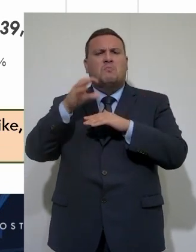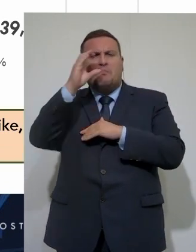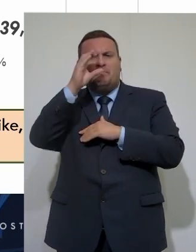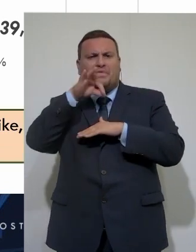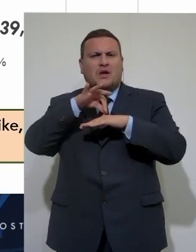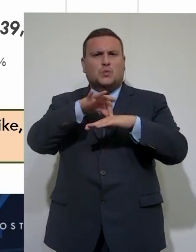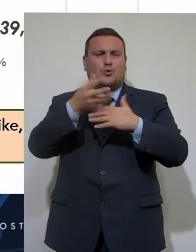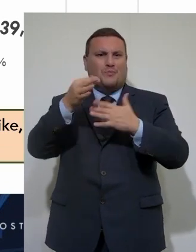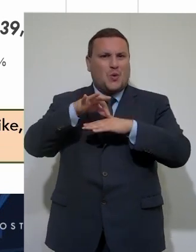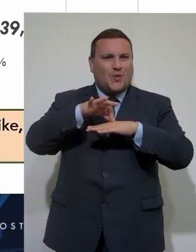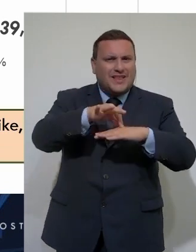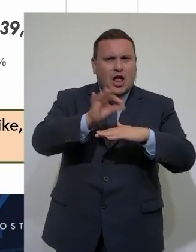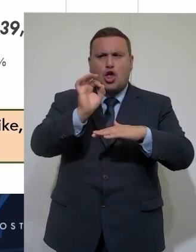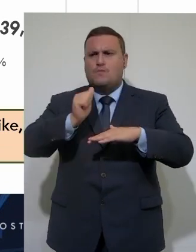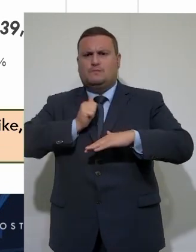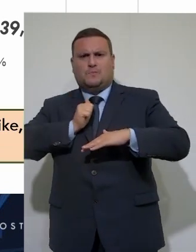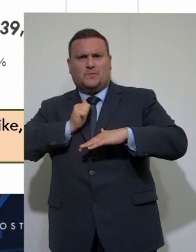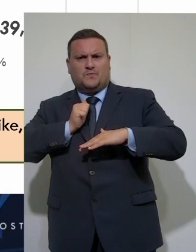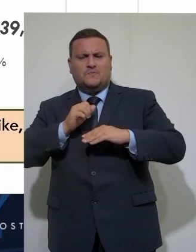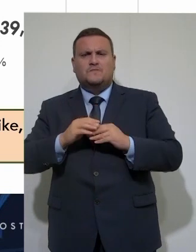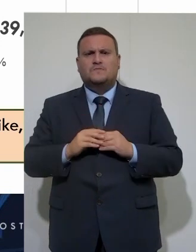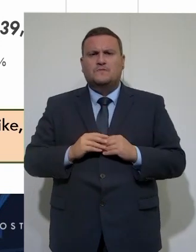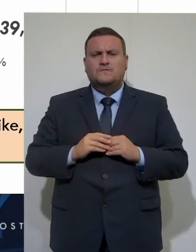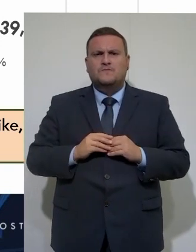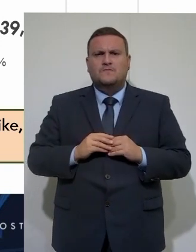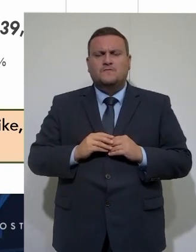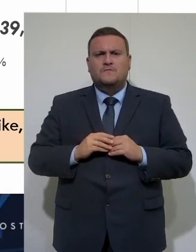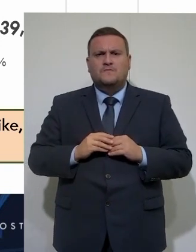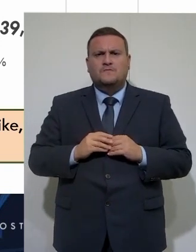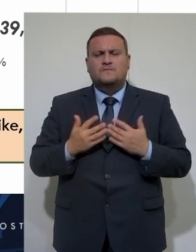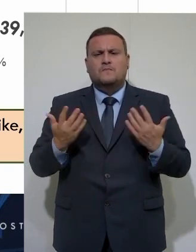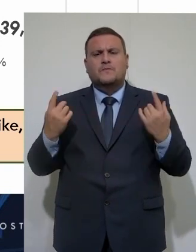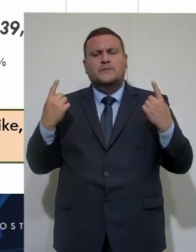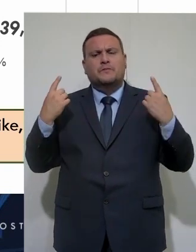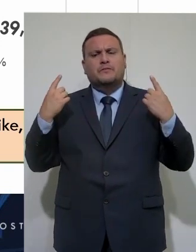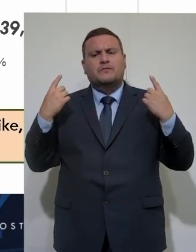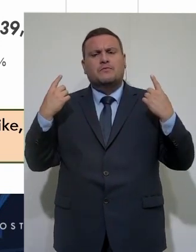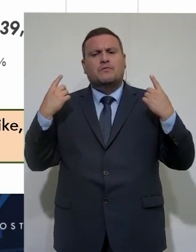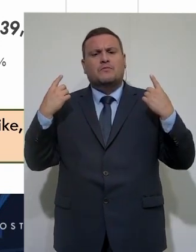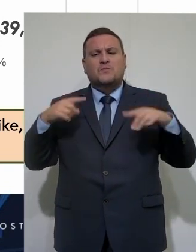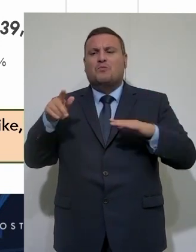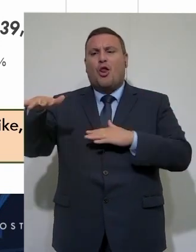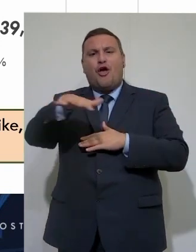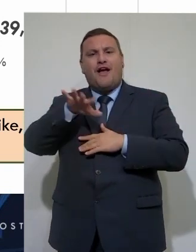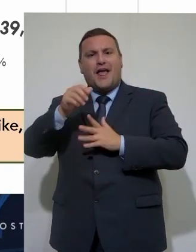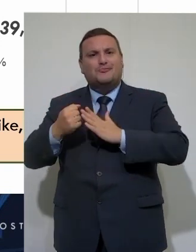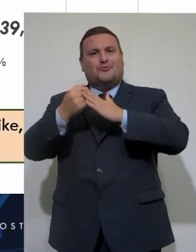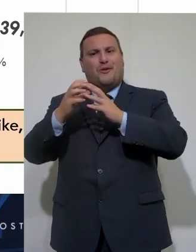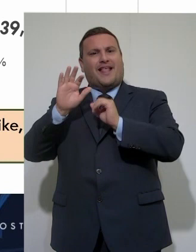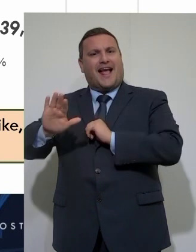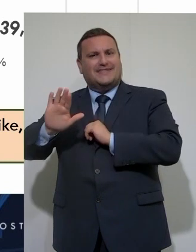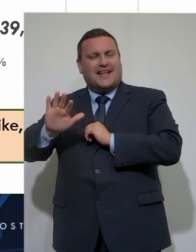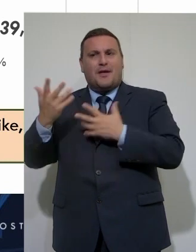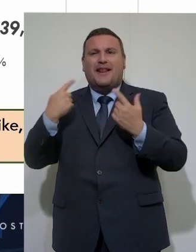struttura stesse e anche la conoscenza molto spesso di realtà locali, di aziende locali, perché chi soggiorna in queste strutture comunque vuole anche